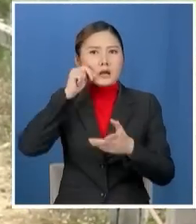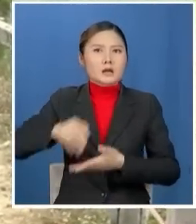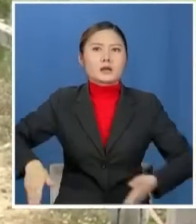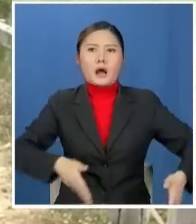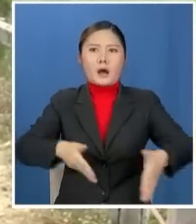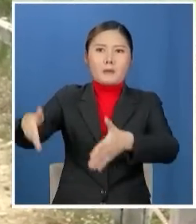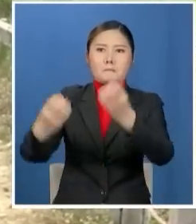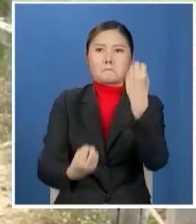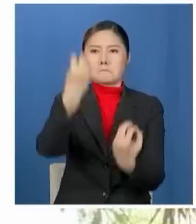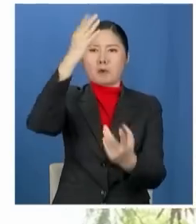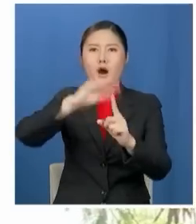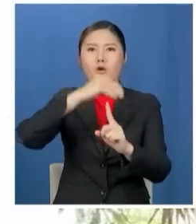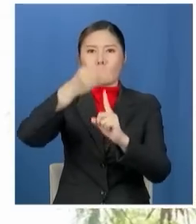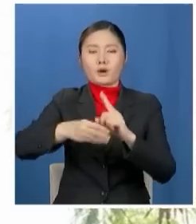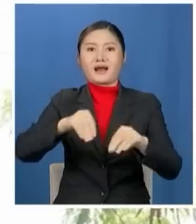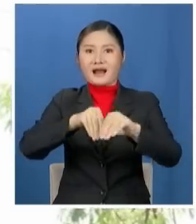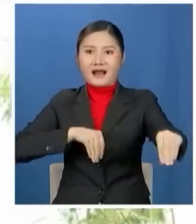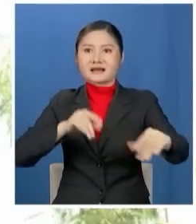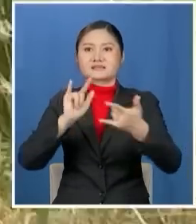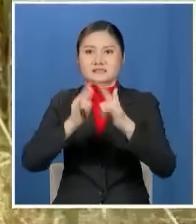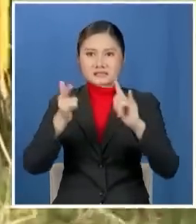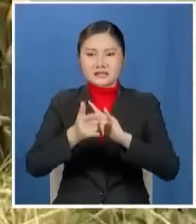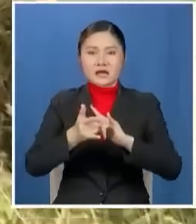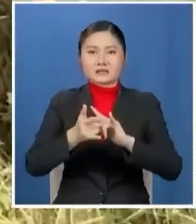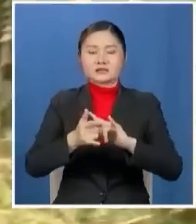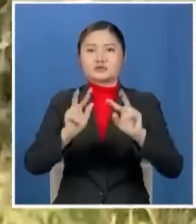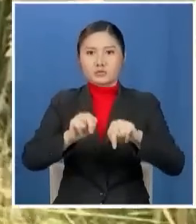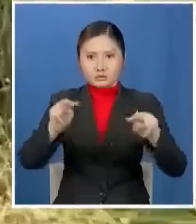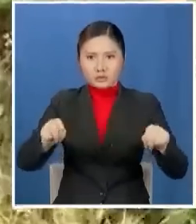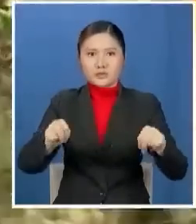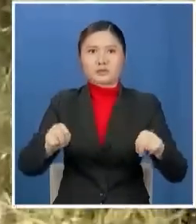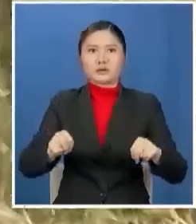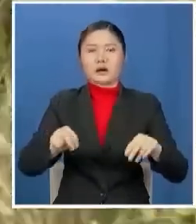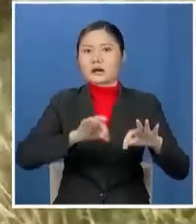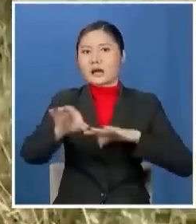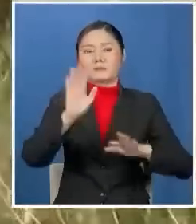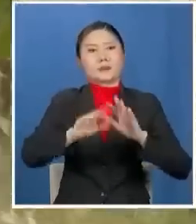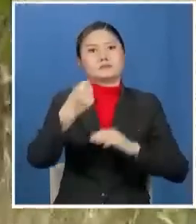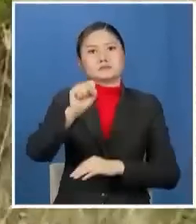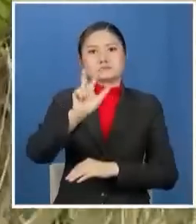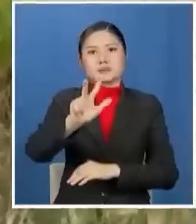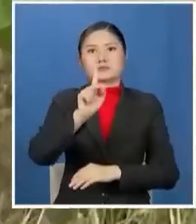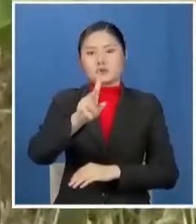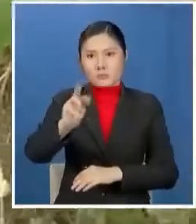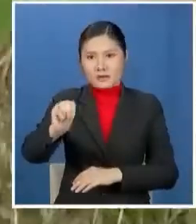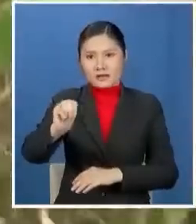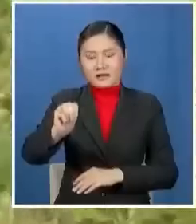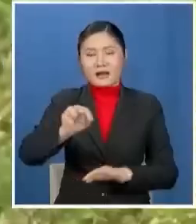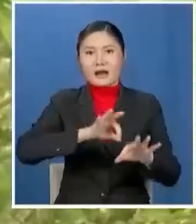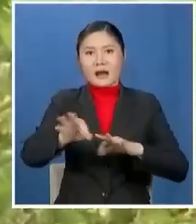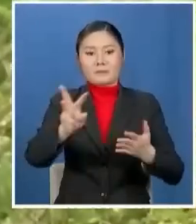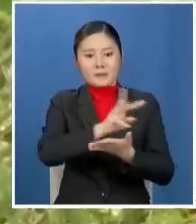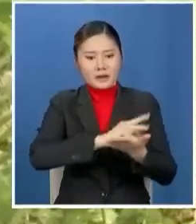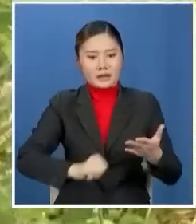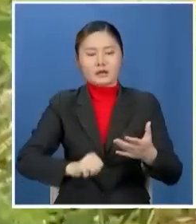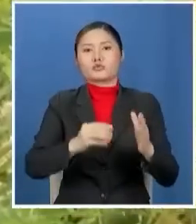ในป่ากล้วยครับห่างจากเซ็นทรัลเวสเกตจุดที่พบน้องสุดท้าย13กิโลเมตรครับและจากจุดนี้เนี่ยห่างจากมหาวิทยาลัย